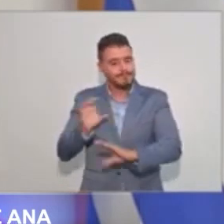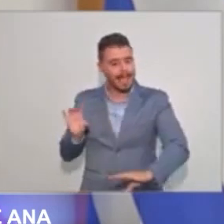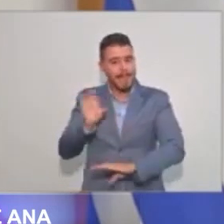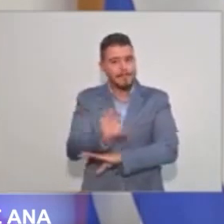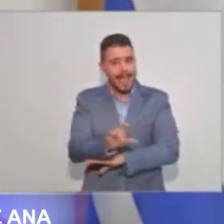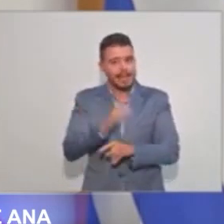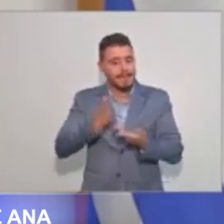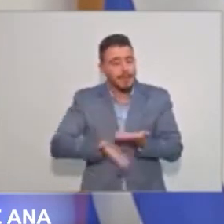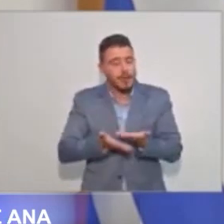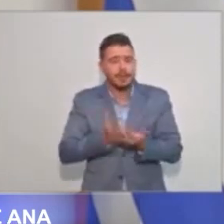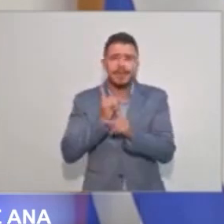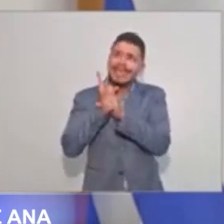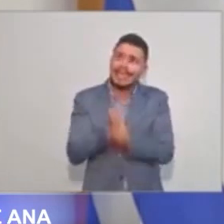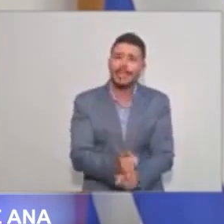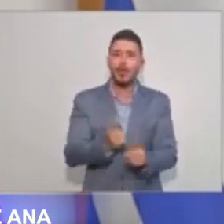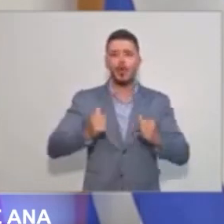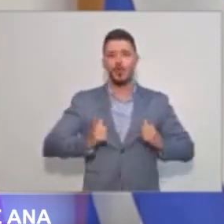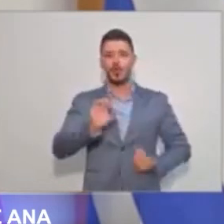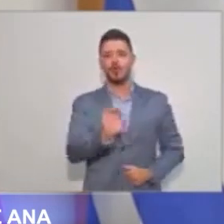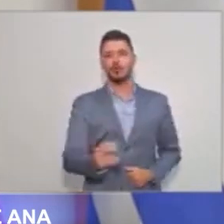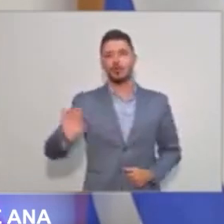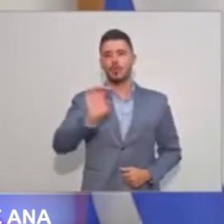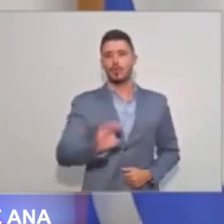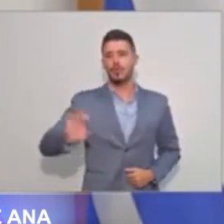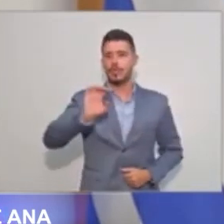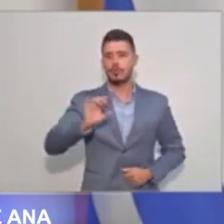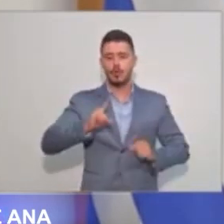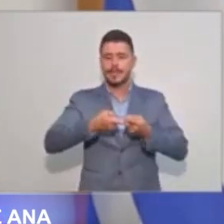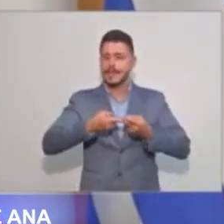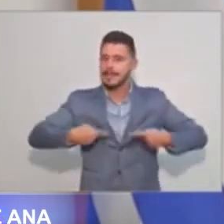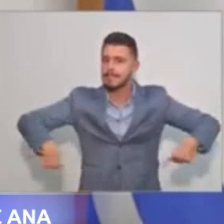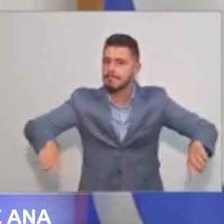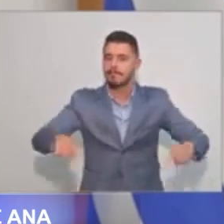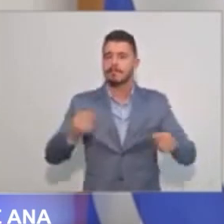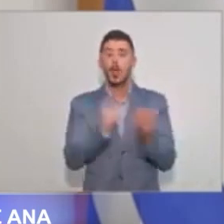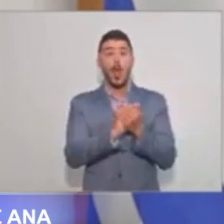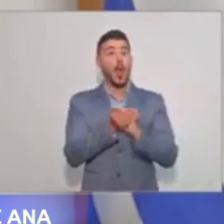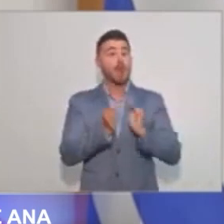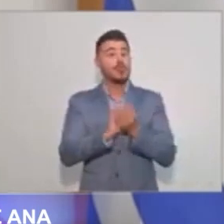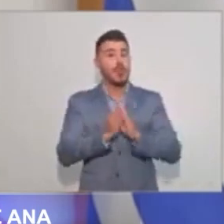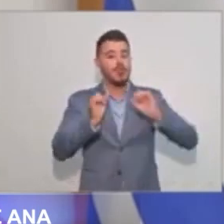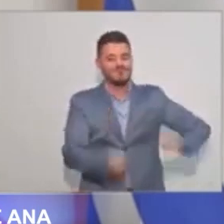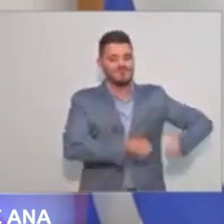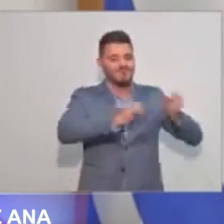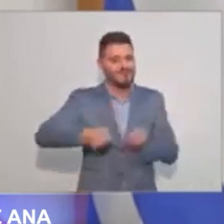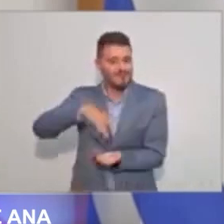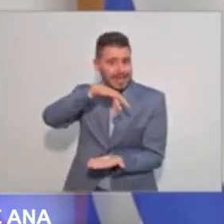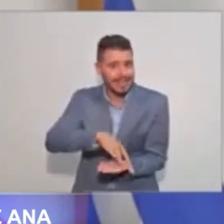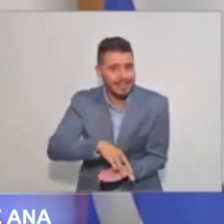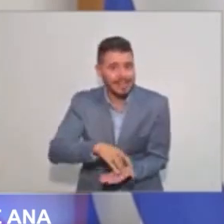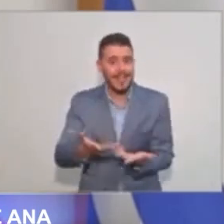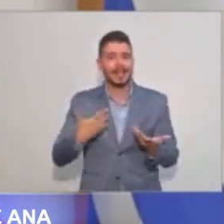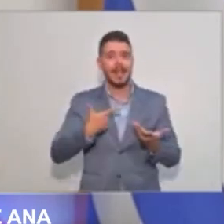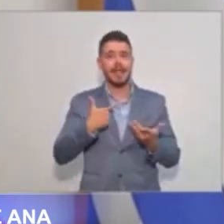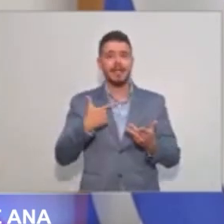τουρισμού. Επενδύσεις για αναβάθμιση υποδομών σε τουριστικούς λιμένες, χιονοδρομικά κέντρα, ορειβατικά καταφύγια, εγκαταστάσεις για τουρισμό